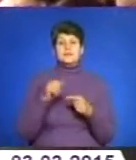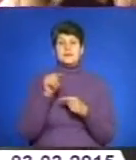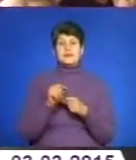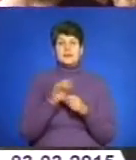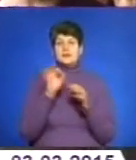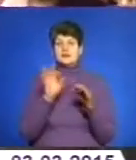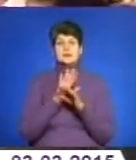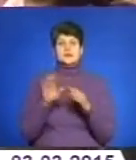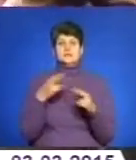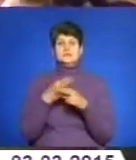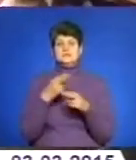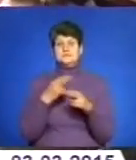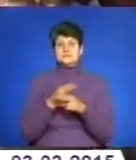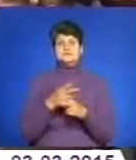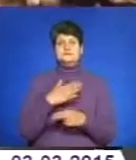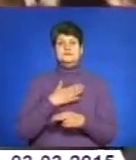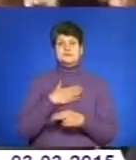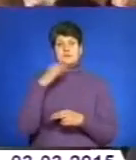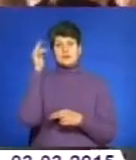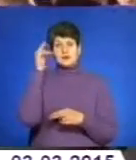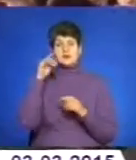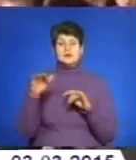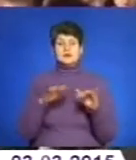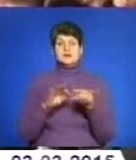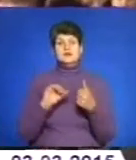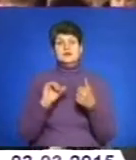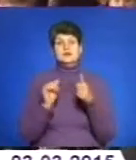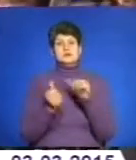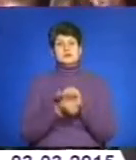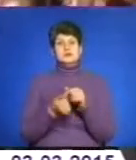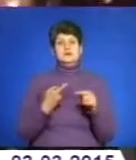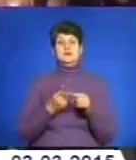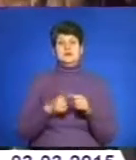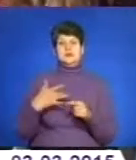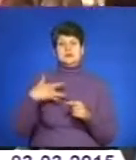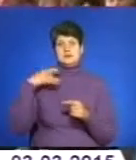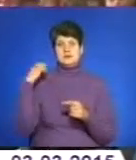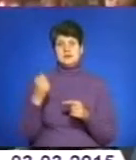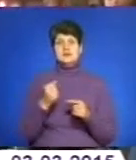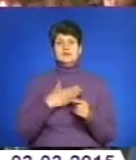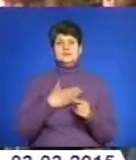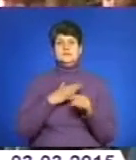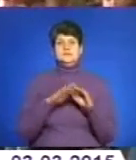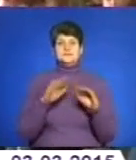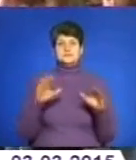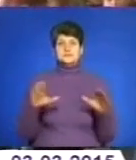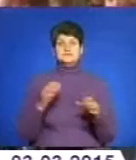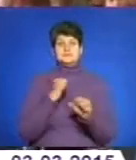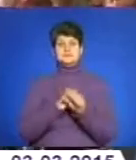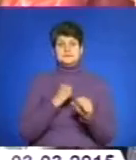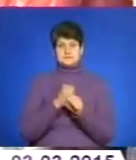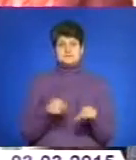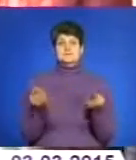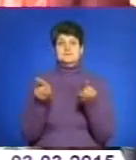не заважає нашому навчальному процесу, навпаки, це і дисциплінує і наших учнів, і співробітників